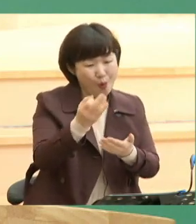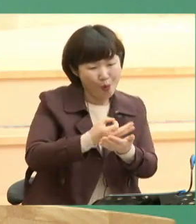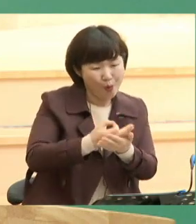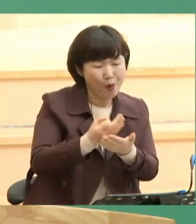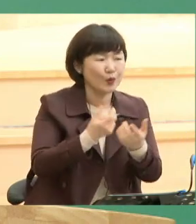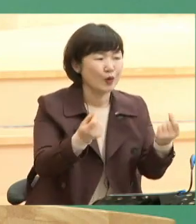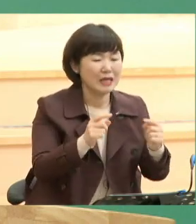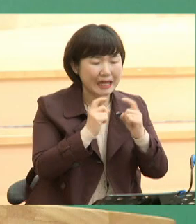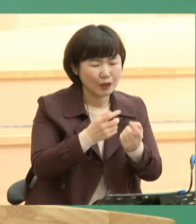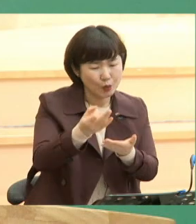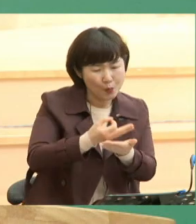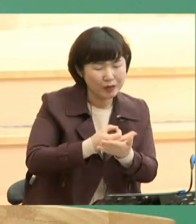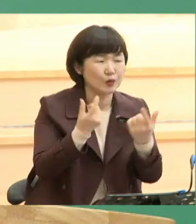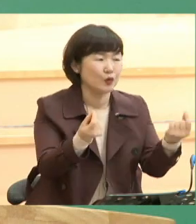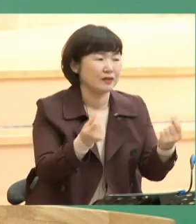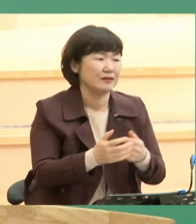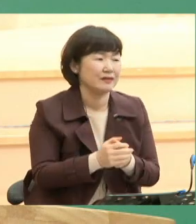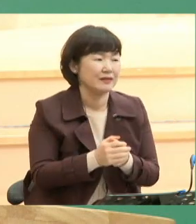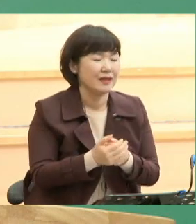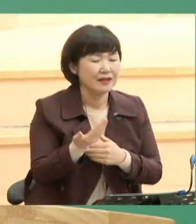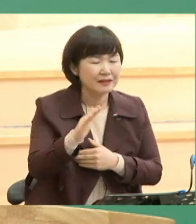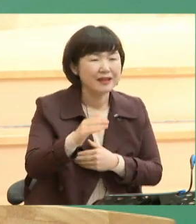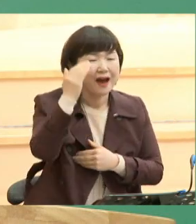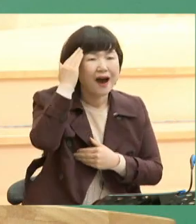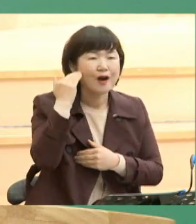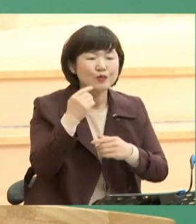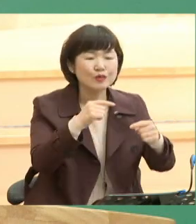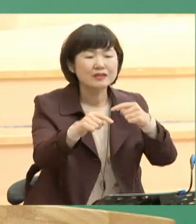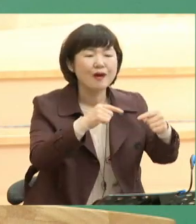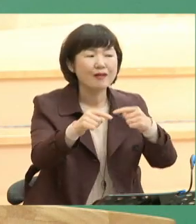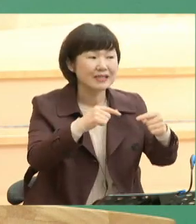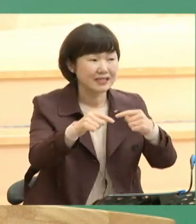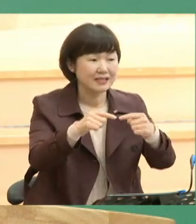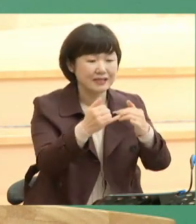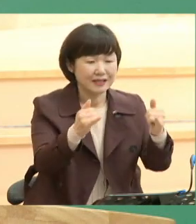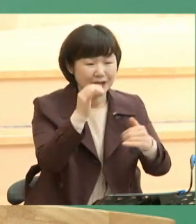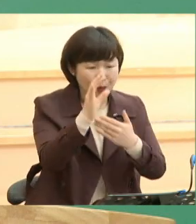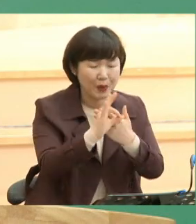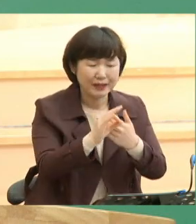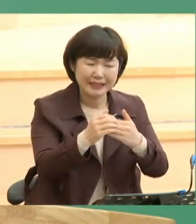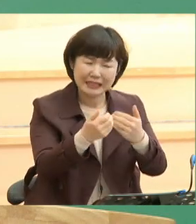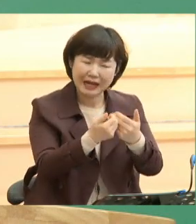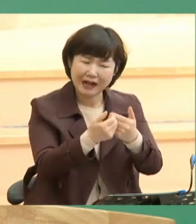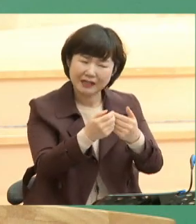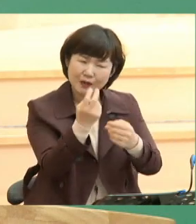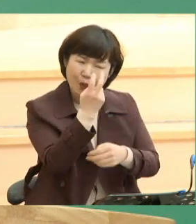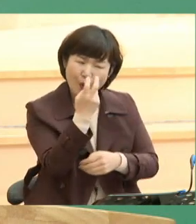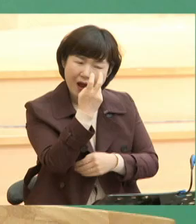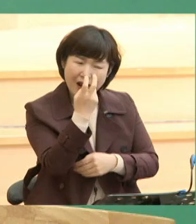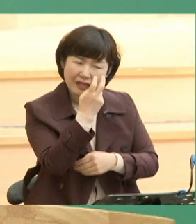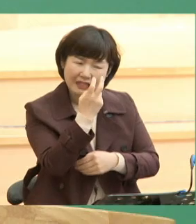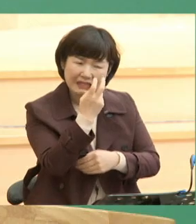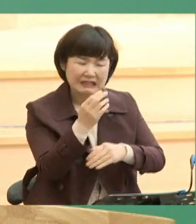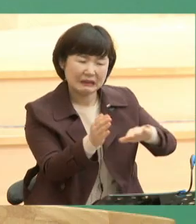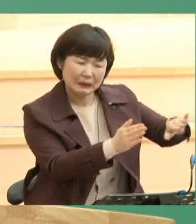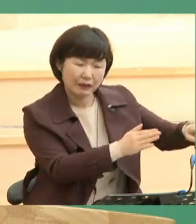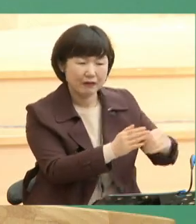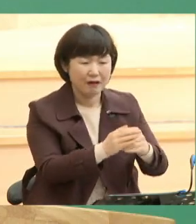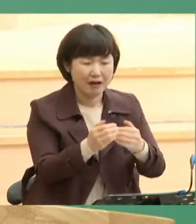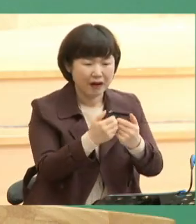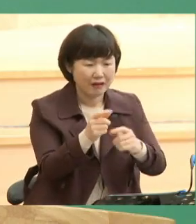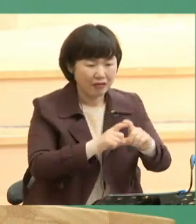돈이된다 그만인 거에요 근데 우리나라 지도자들은 정치지도자들은 괄 등 관리가 아니라 갈등을 2 부 칙